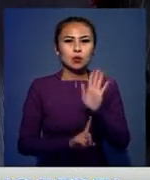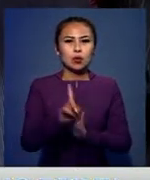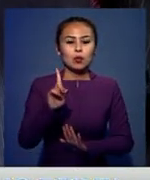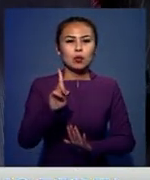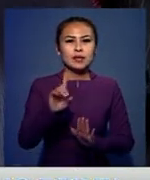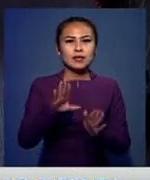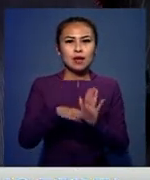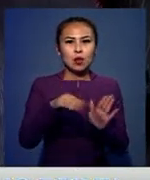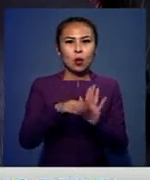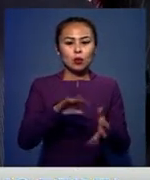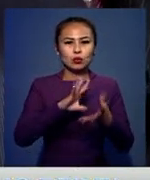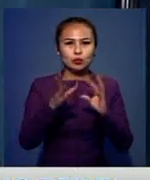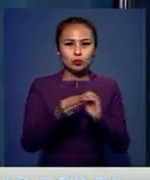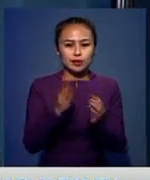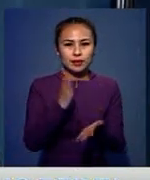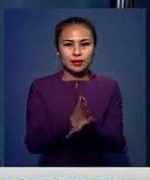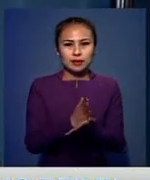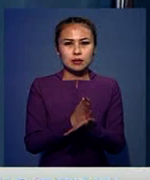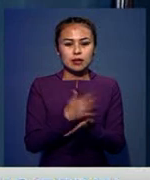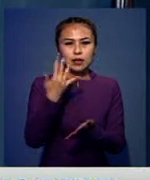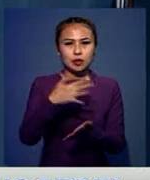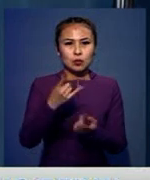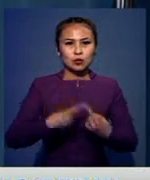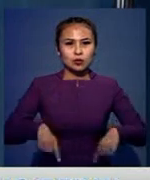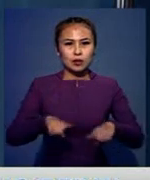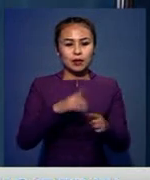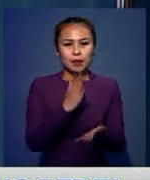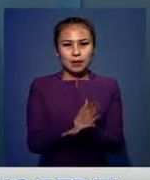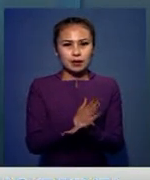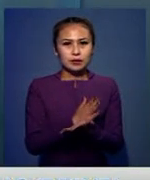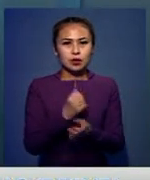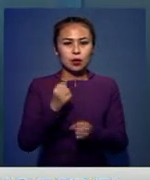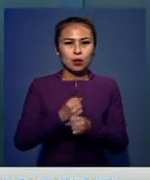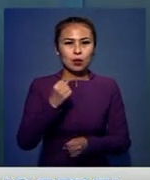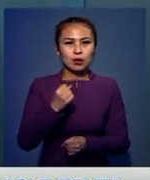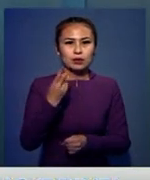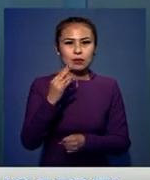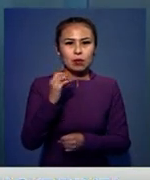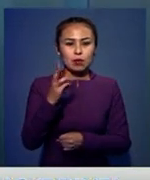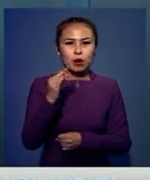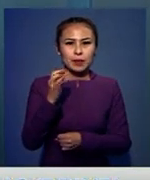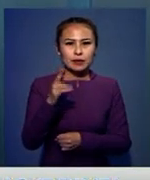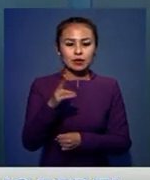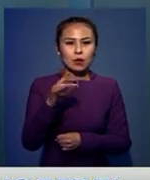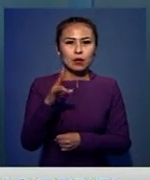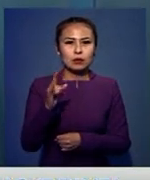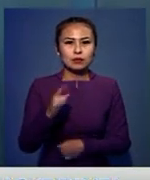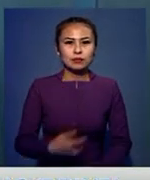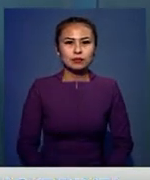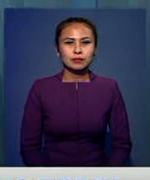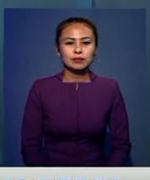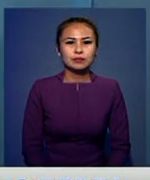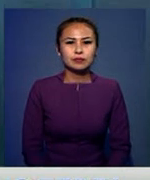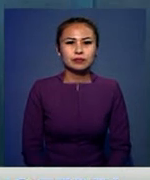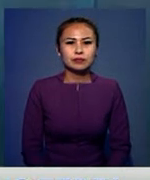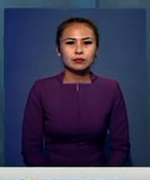учаскесі ашылды. Саяси науқанда 50 шақты халықаралық байқаушы қадағалайды. Айдарбек Айтмұхамбетұлы, Руслан Алиев, Петропавл,